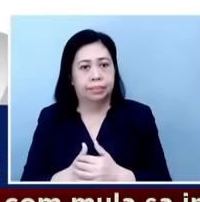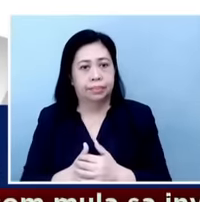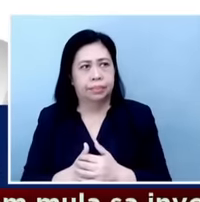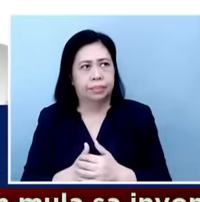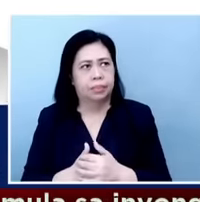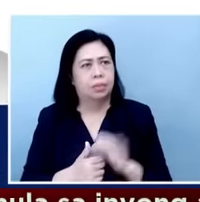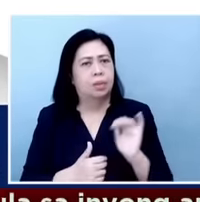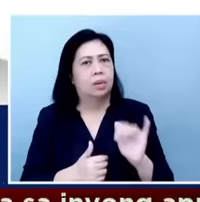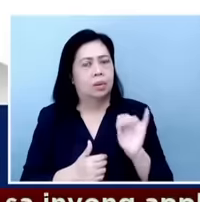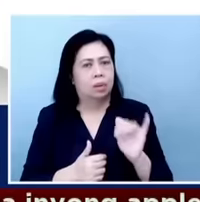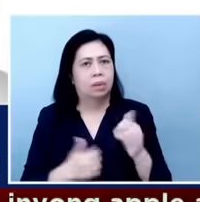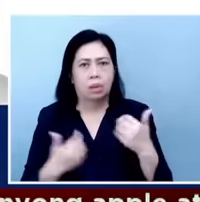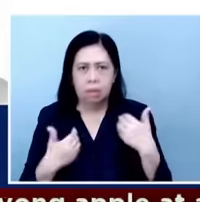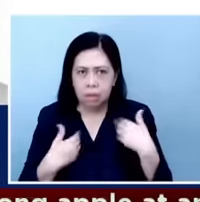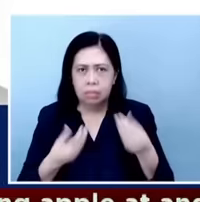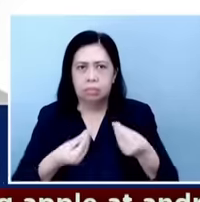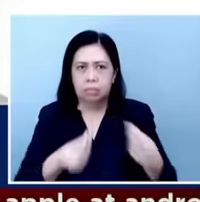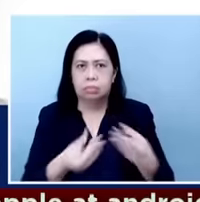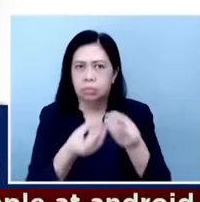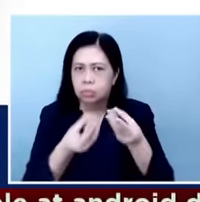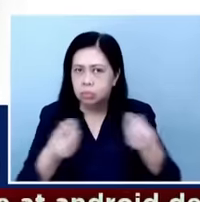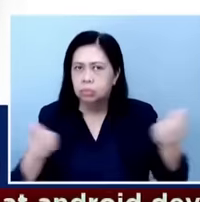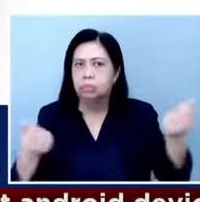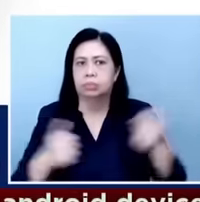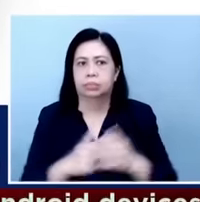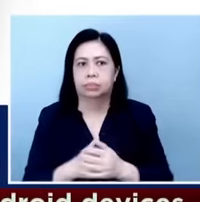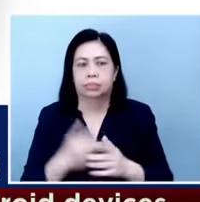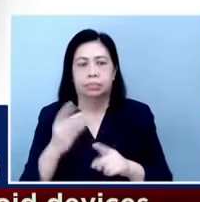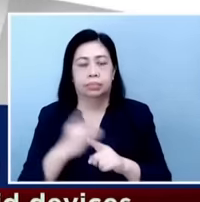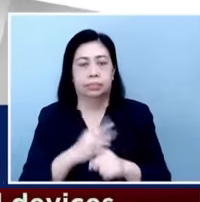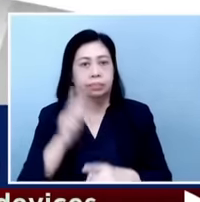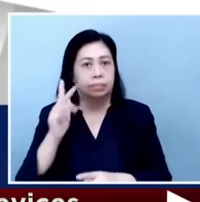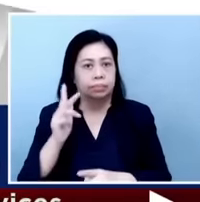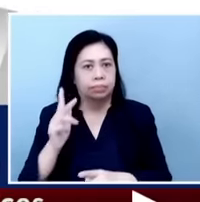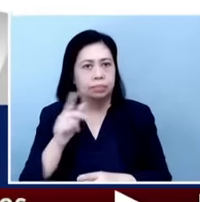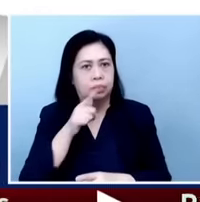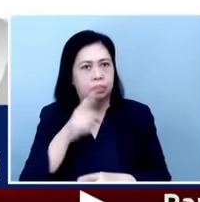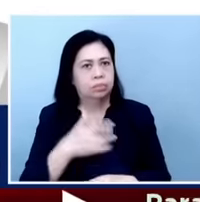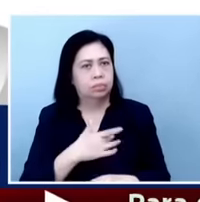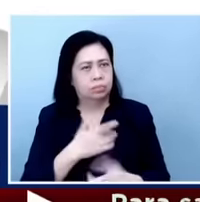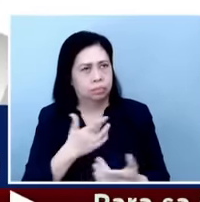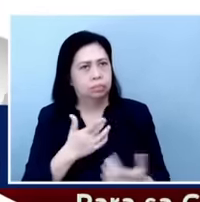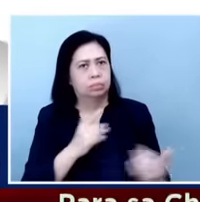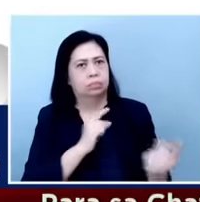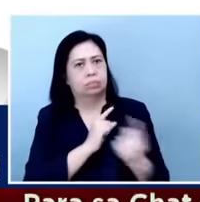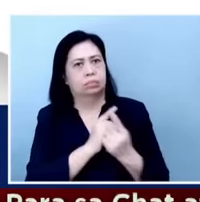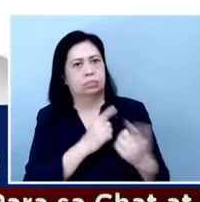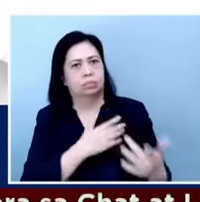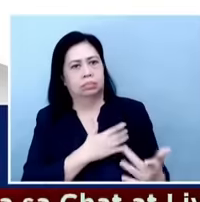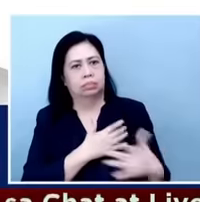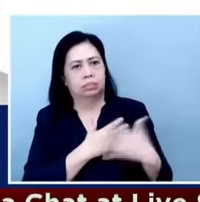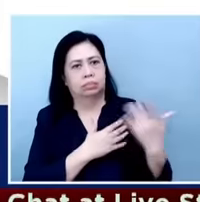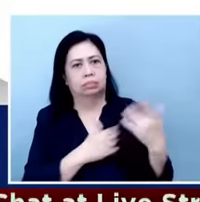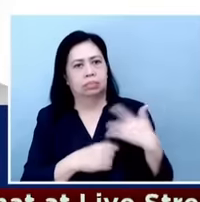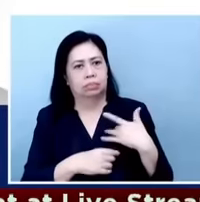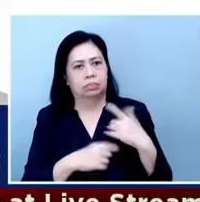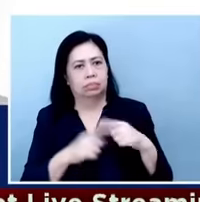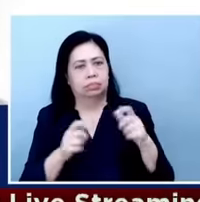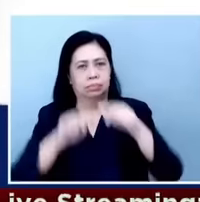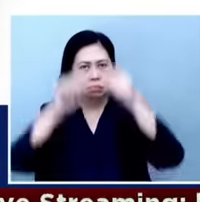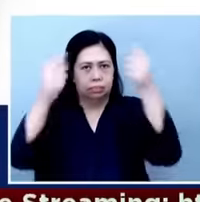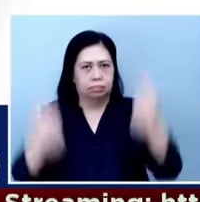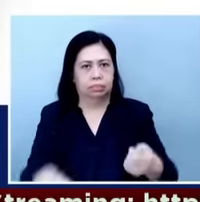nabibigyan ng solusyon. Nito lang December 30, tila nagparamdam umano sa kanila ang Nazareno habang binibihisan nila